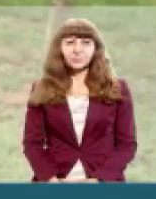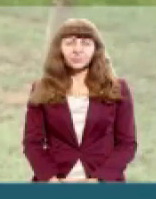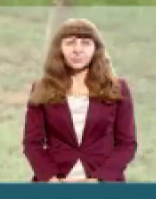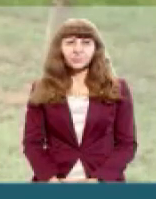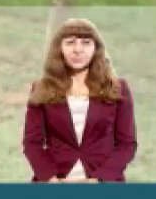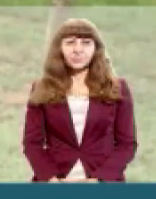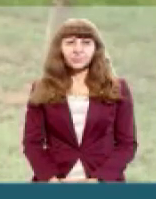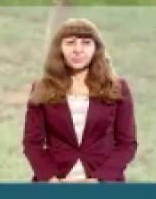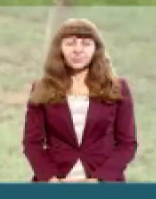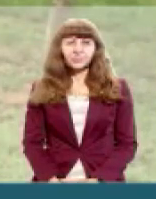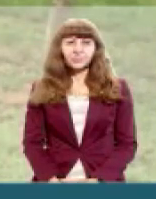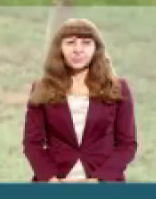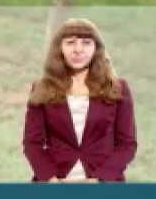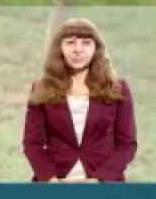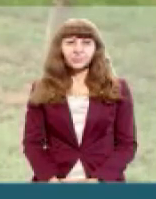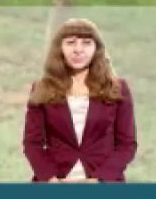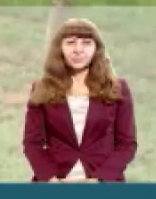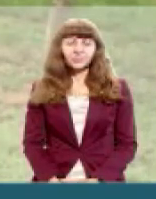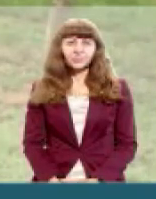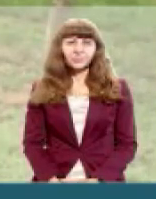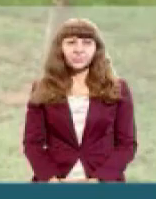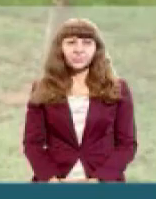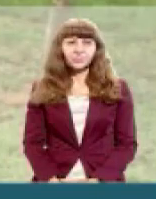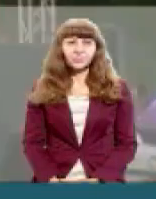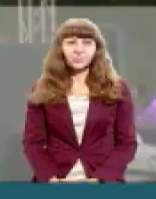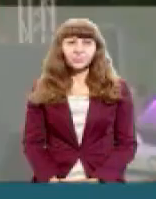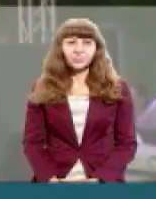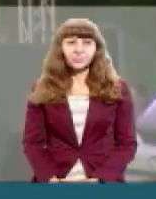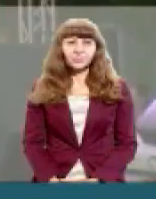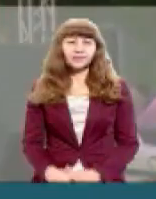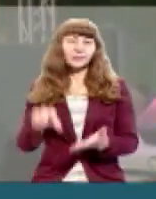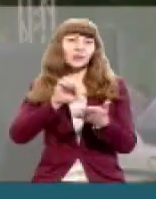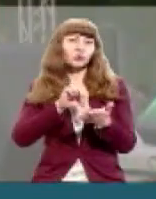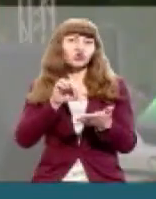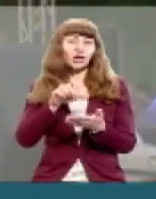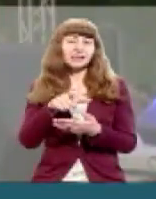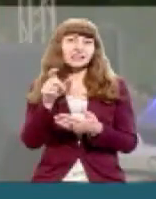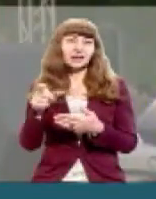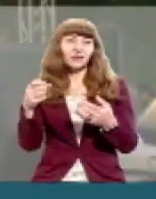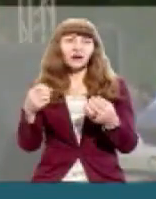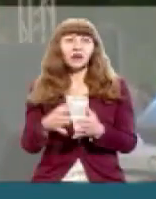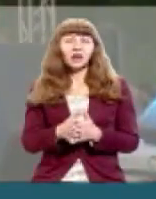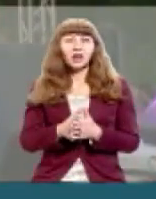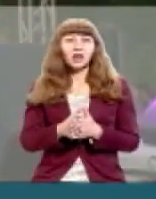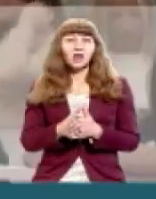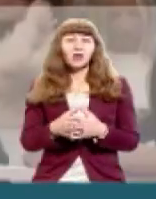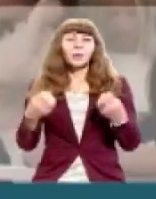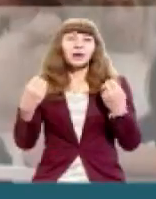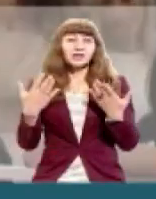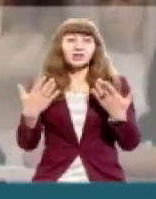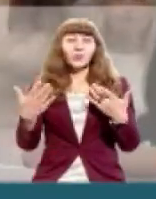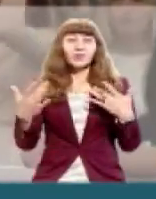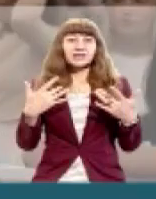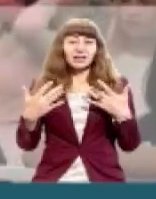акционерлік қоғамы қызметкерлерін металлургтер күнімен құттықтаймын. Мереке қатысушыларын қазақстандық танымал әртістер, дуэттер мен